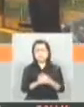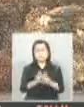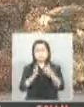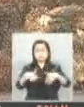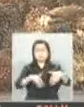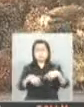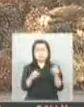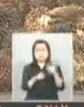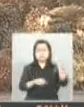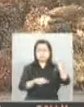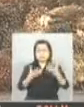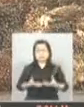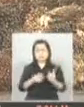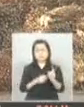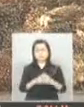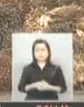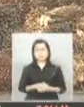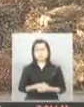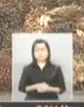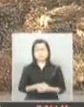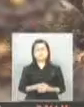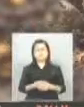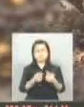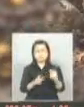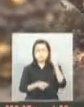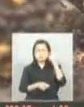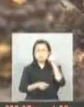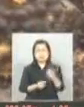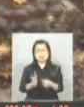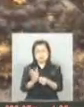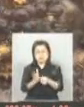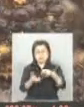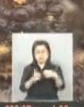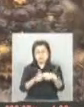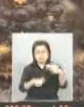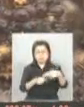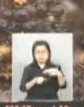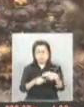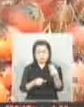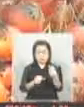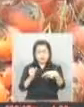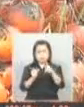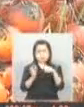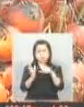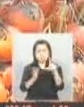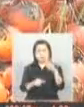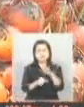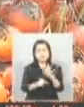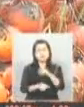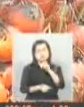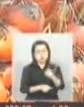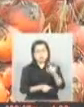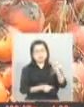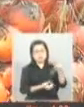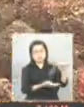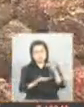ก นายอนุกูลเชื่อว่าจะช่วยแก้ปัญหาปาล์มขาดแคลนได้ถ้าหากว่ามีการนำเข้าและมีการกระจายอย่าง